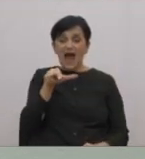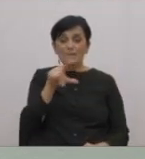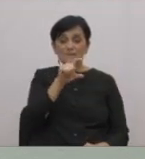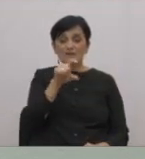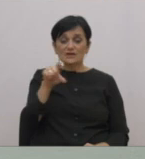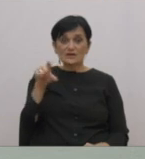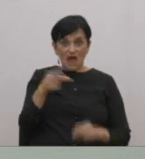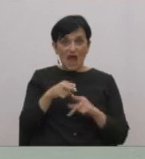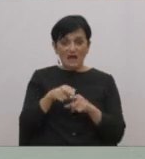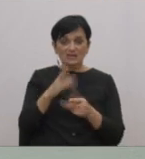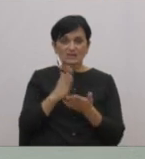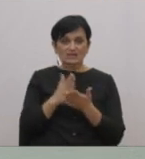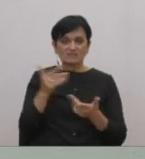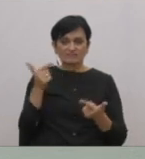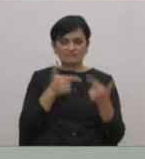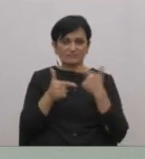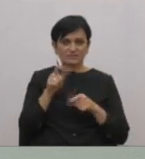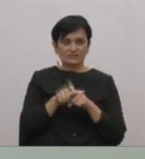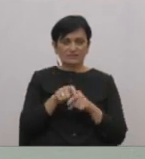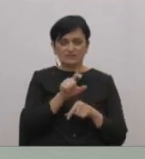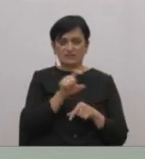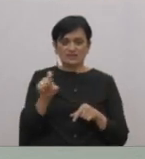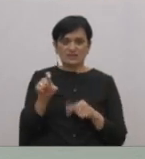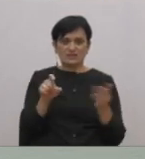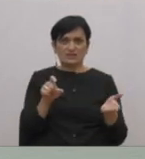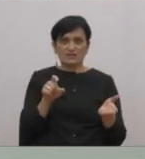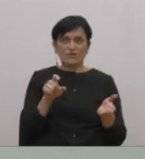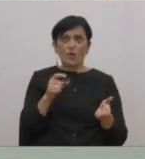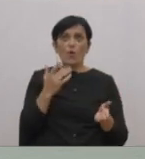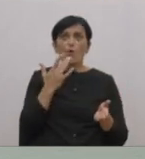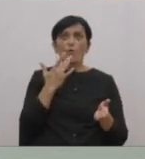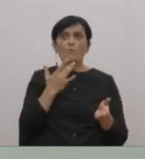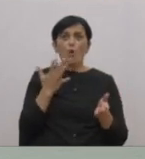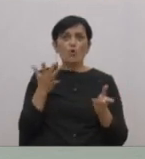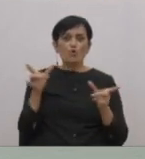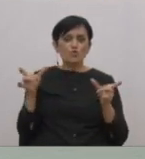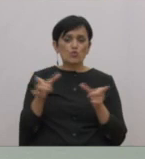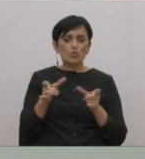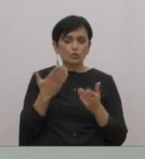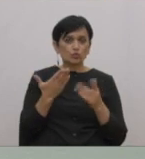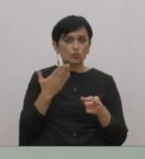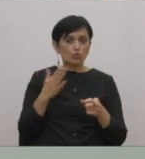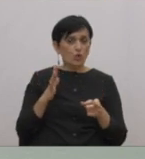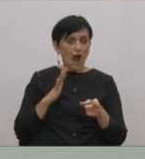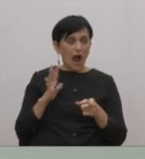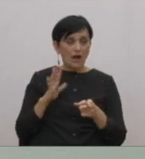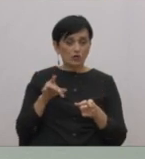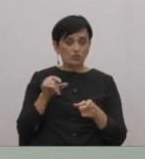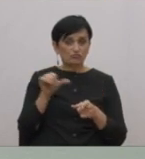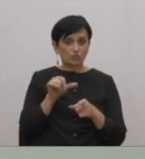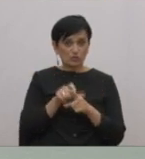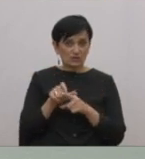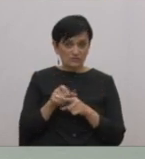არის უხამსობა. აი ეს არის უხამსობა. ეხლა თქვენ პოლიტიკურ ზამლოს უხამსობა, ანუ ის თუ არ იყო უხამსობა და პოლიტიკური ეს